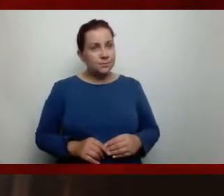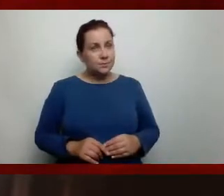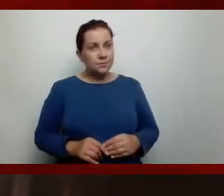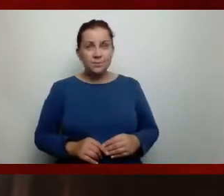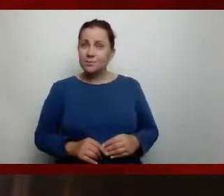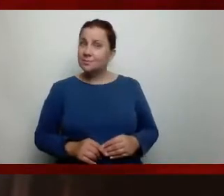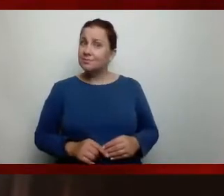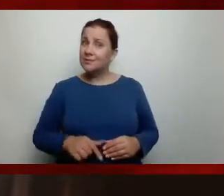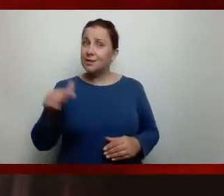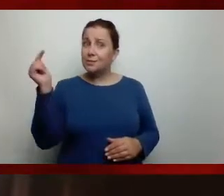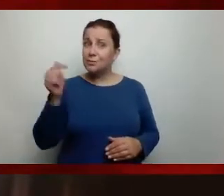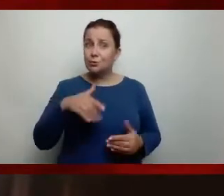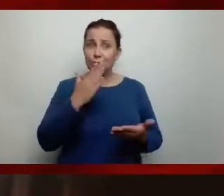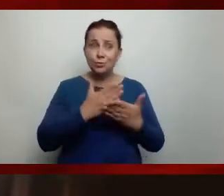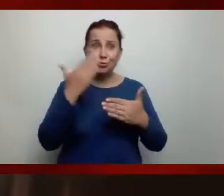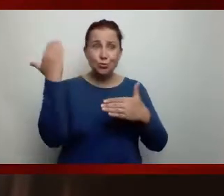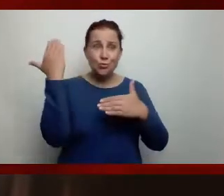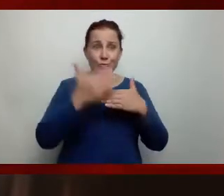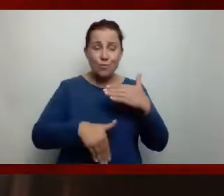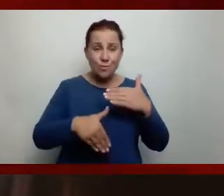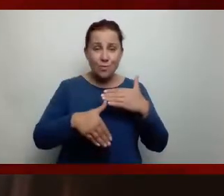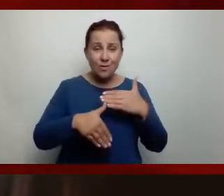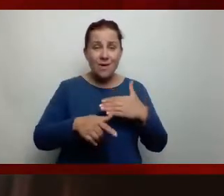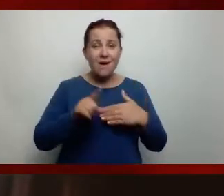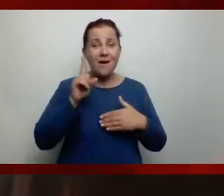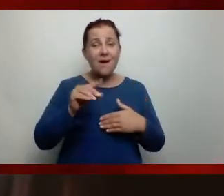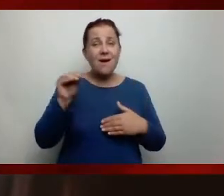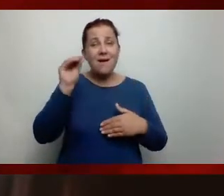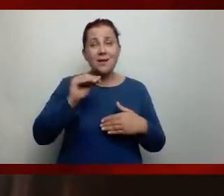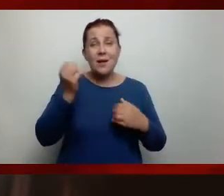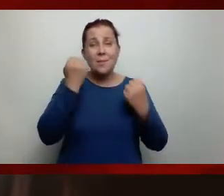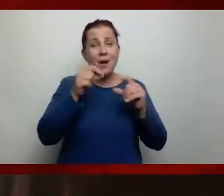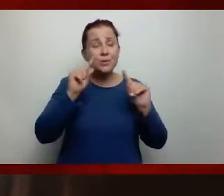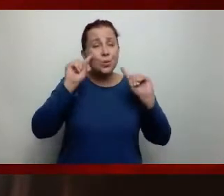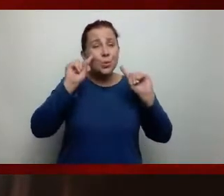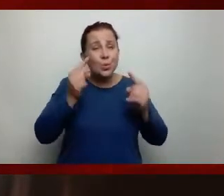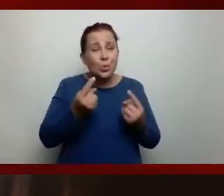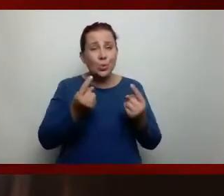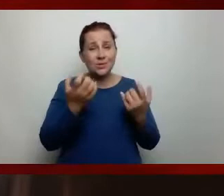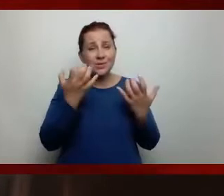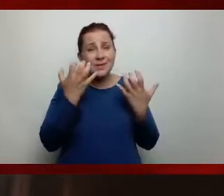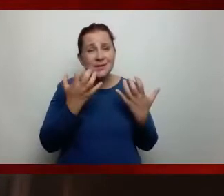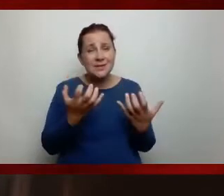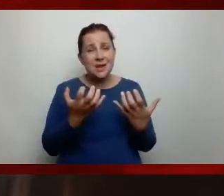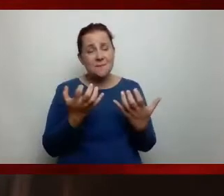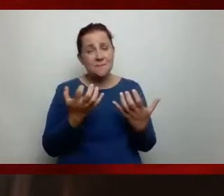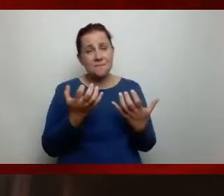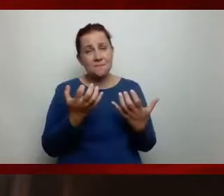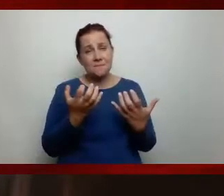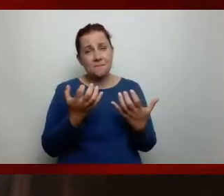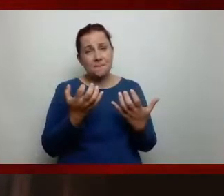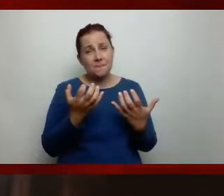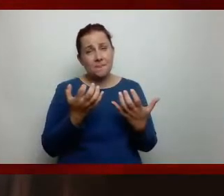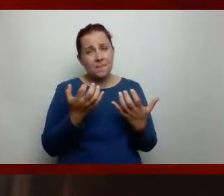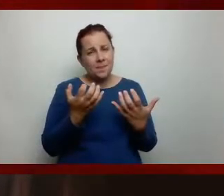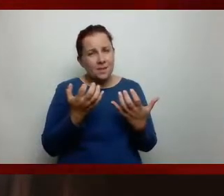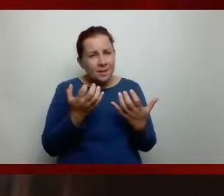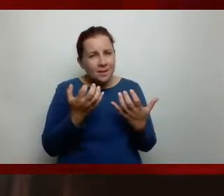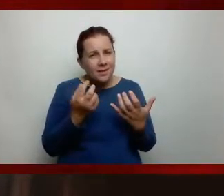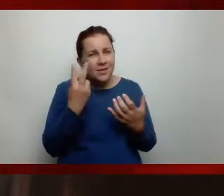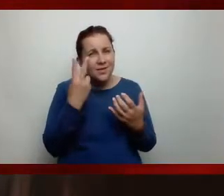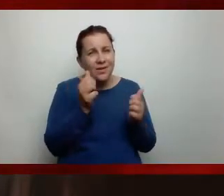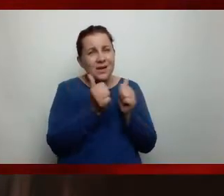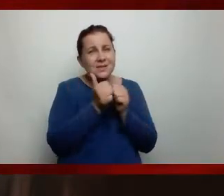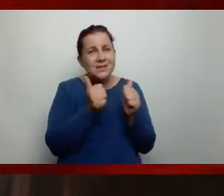Ponieważ musimy kończyć, ale jeszcze bardzo króciutko chciałabym, żebyśmy właśnie dokończyli dosłownie w dwóch